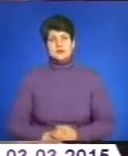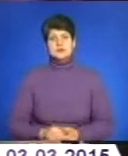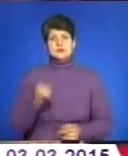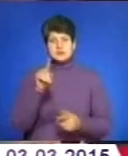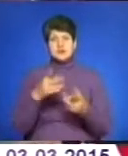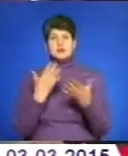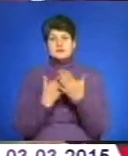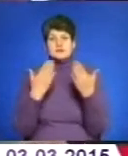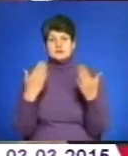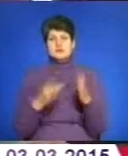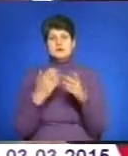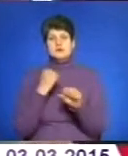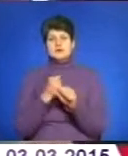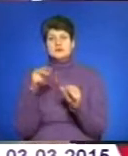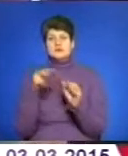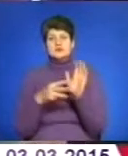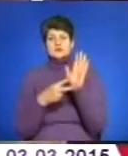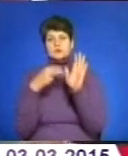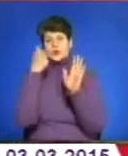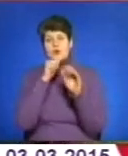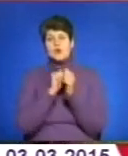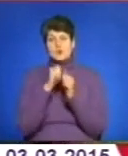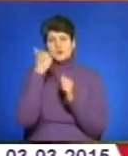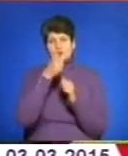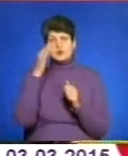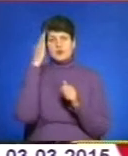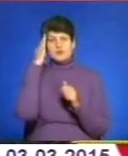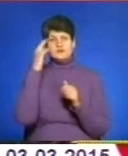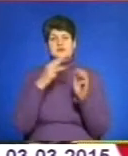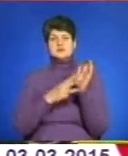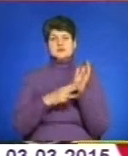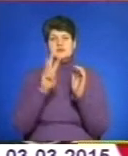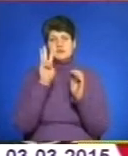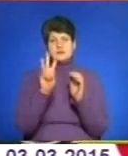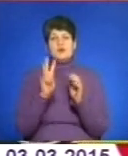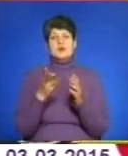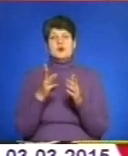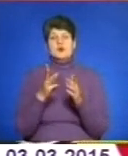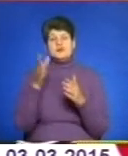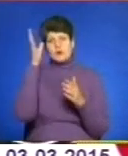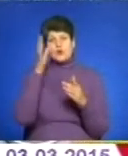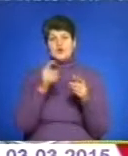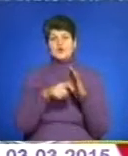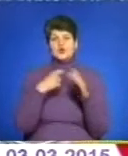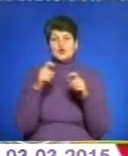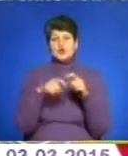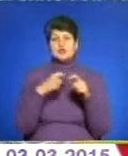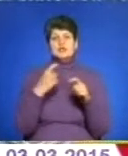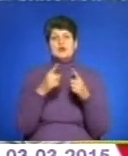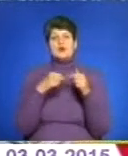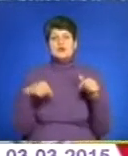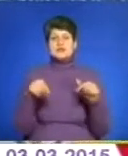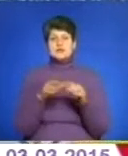виставка функціонує з 2007-го. Щороку науковці з 83 науково-дослідних організацій, об'єднаних товариством Макса